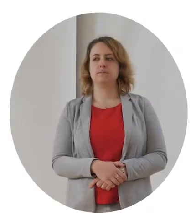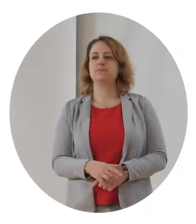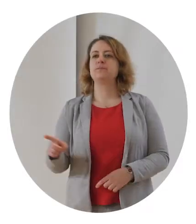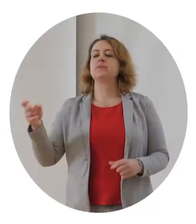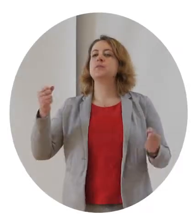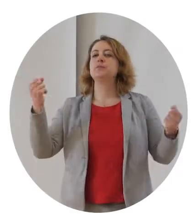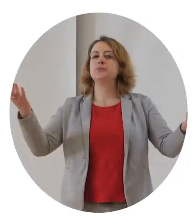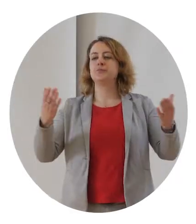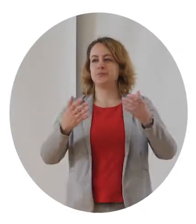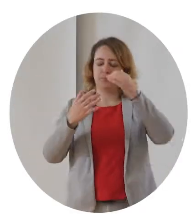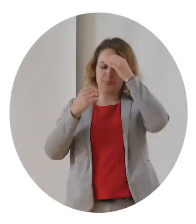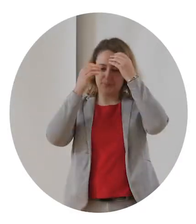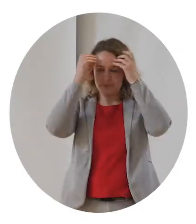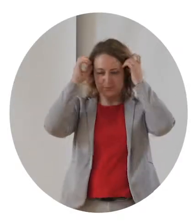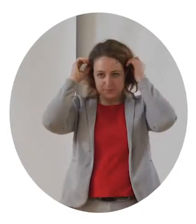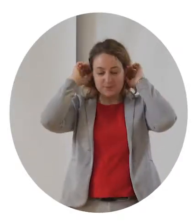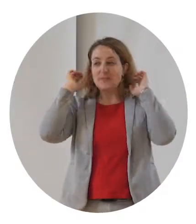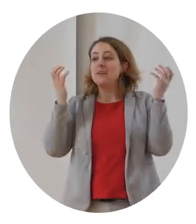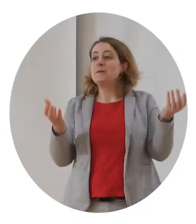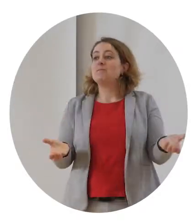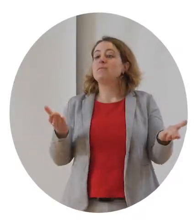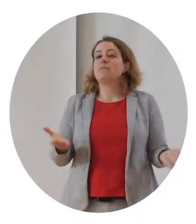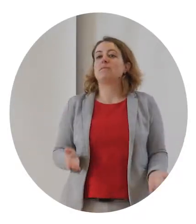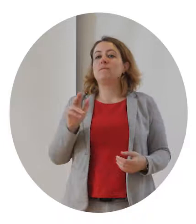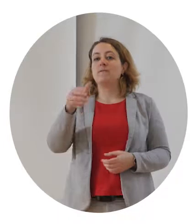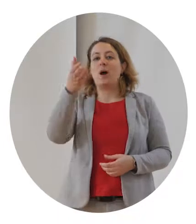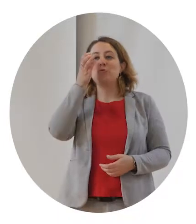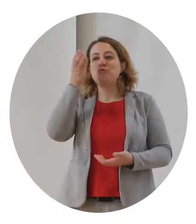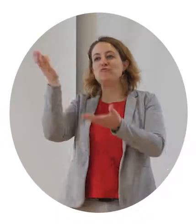Donc voilà, maintenant on va écouter